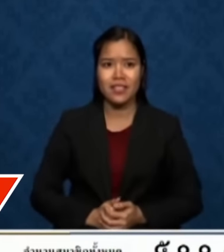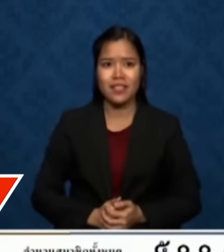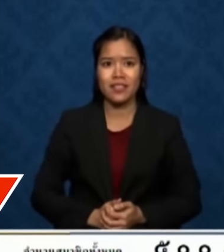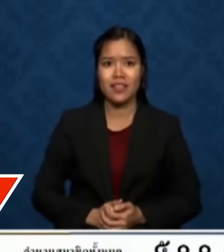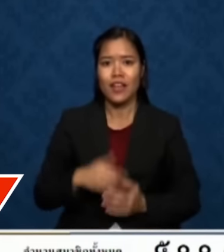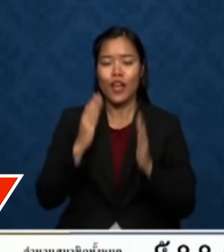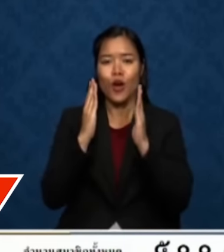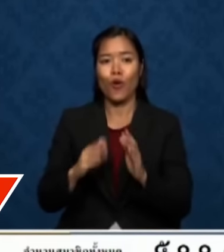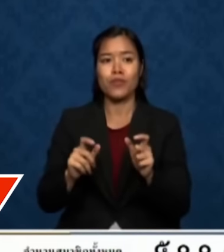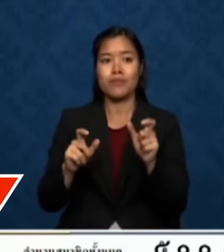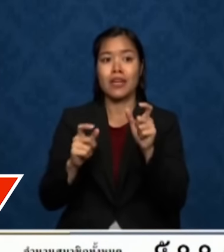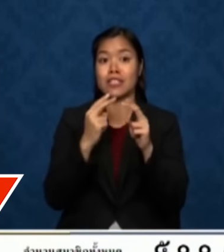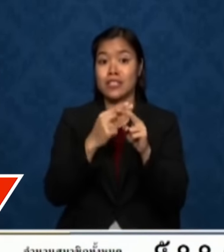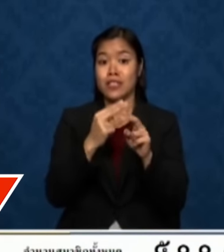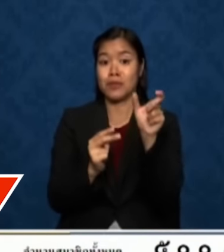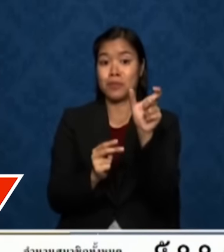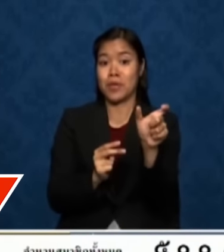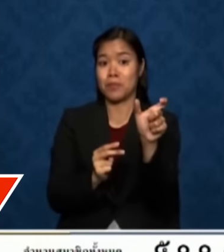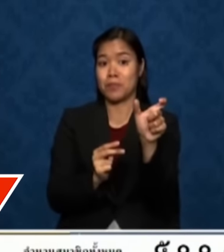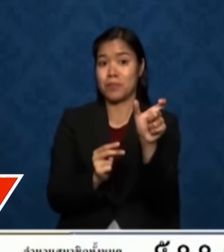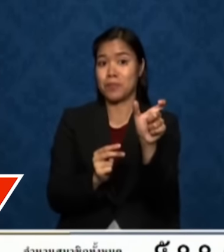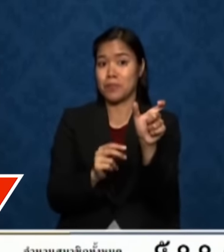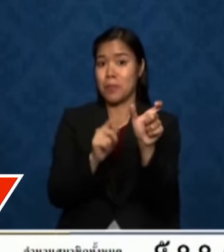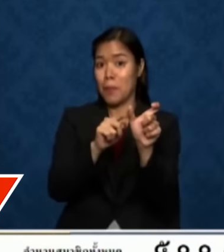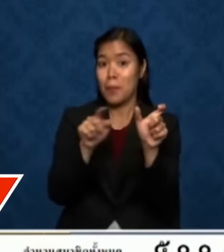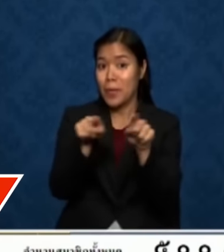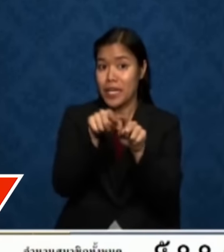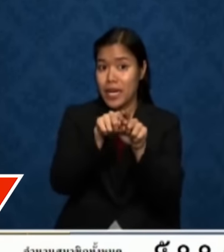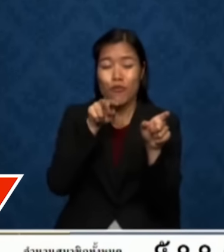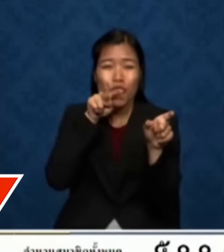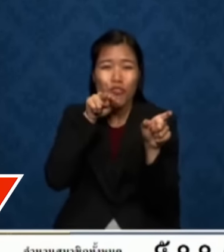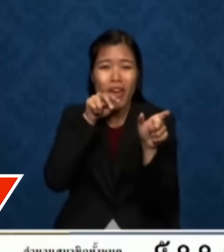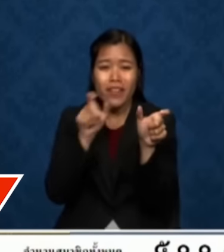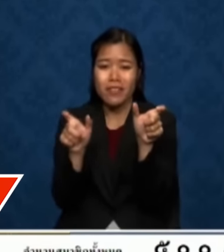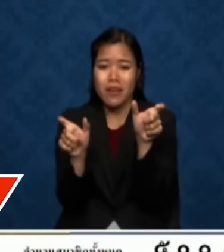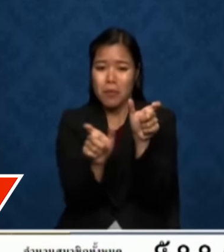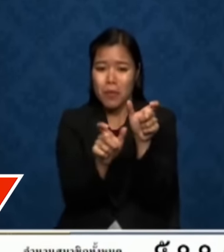โพสต์เดียวกันอย่างพร้อมเพรียงกันในเวลาใกล้เคียงกันแน่ๆค่ะท่านประธาน